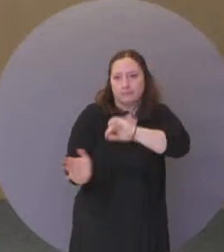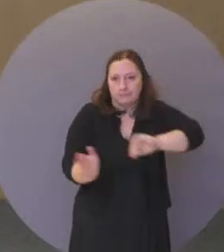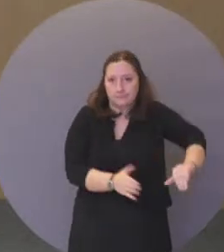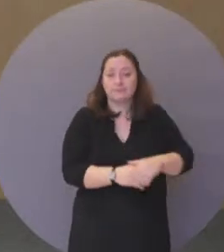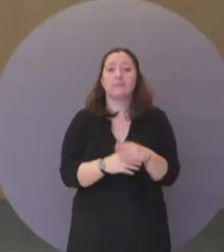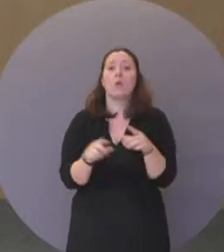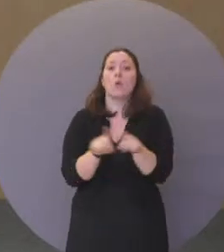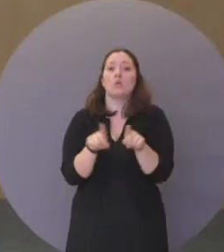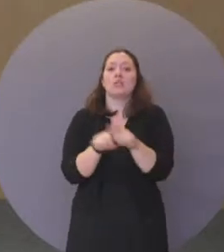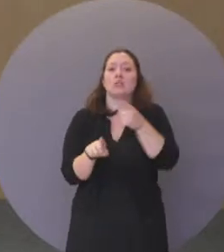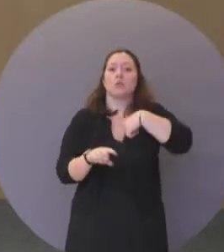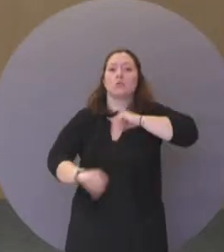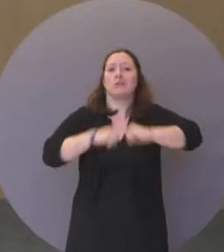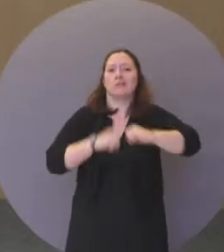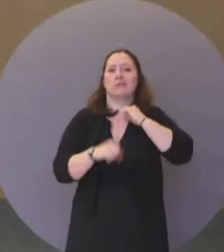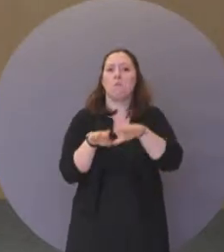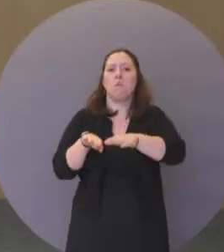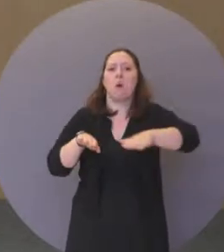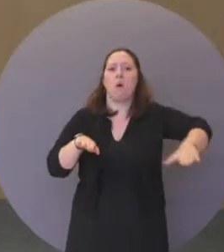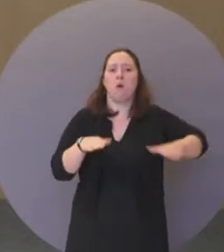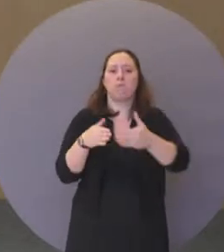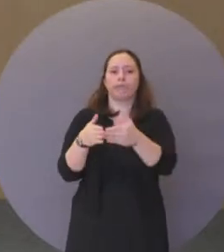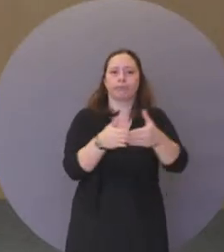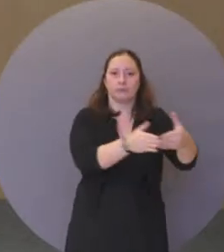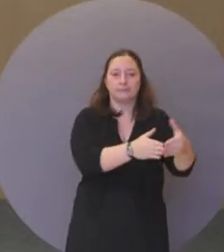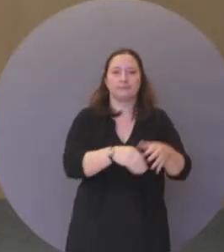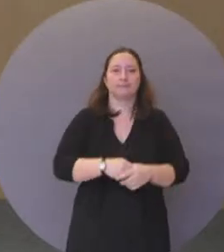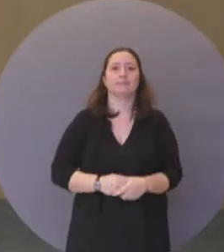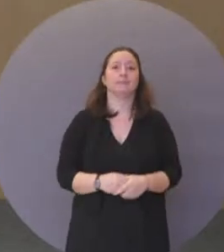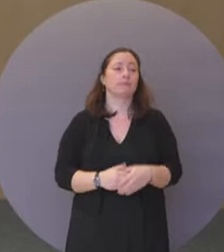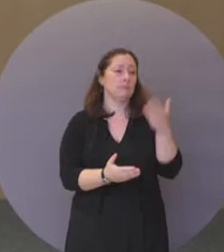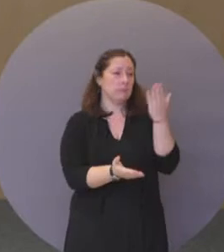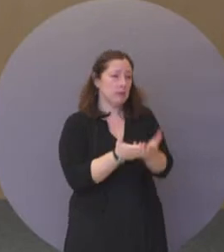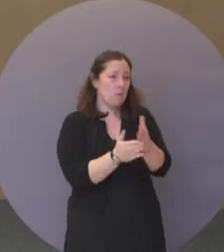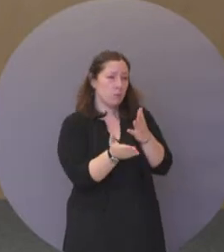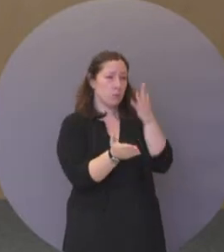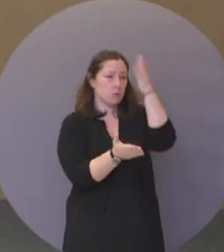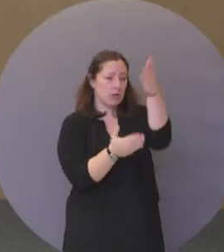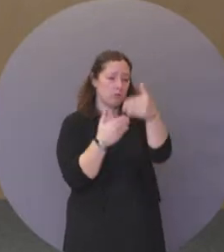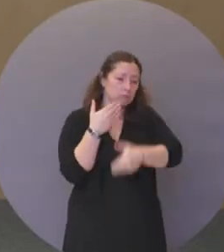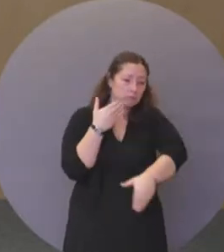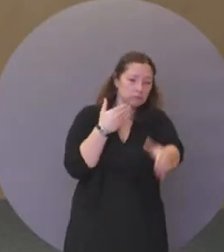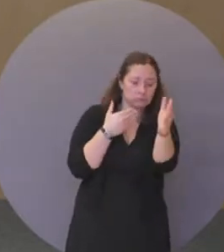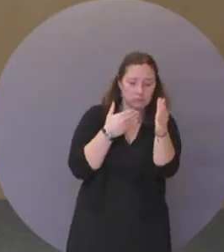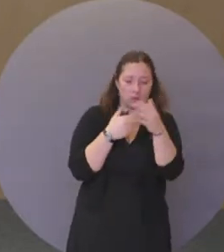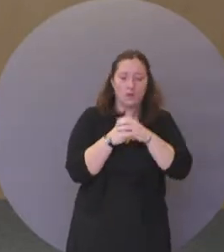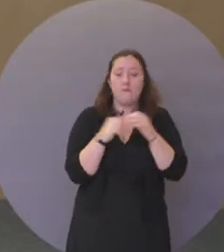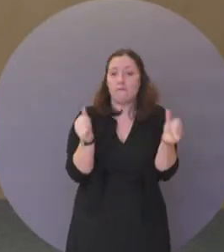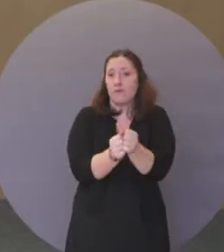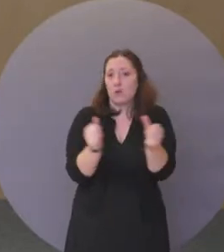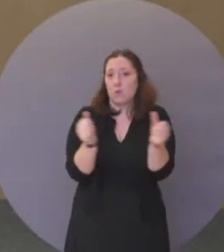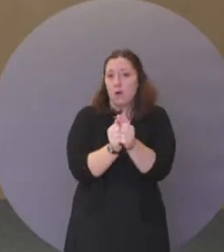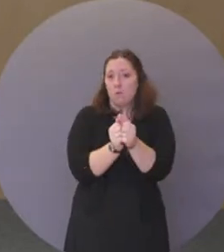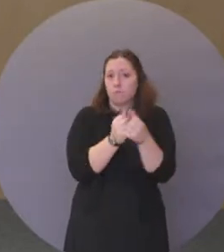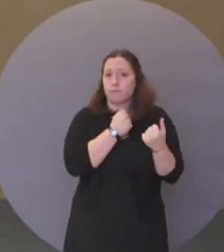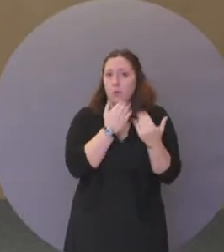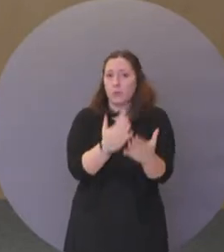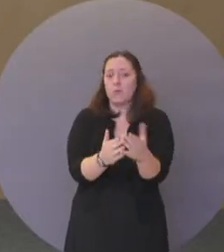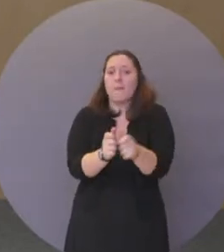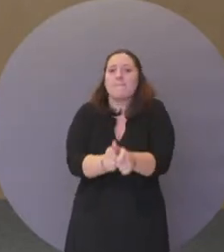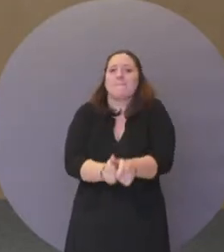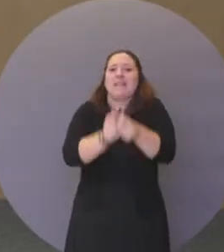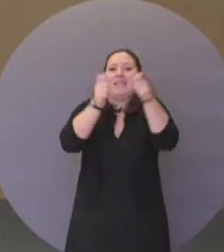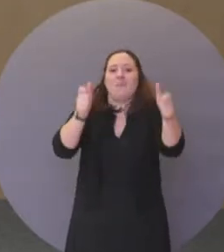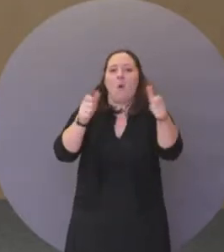ce projet qui va nous conduit à porter un projet photovoltaïque sur les bâtiments du port avec une